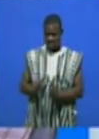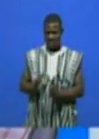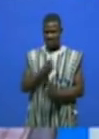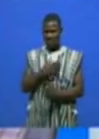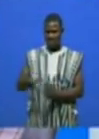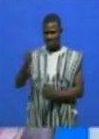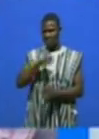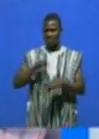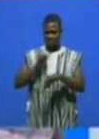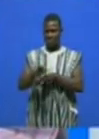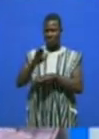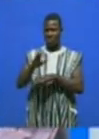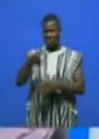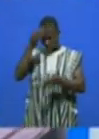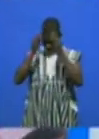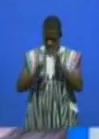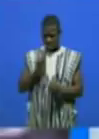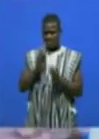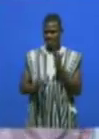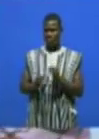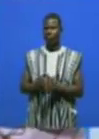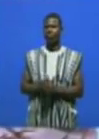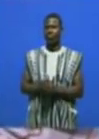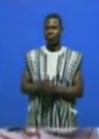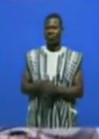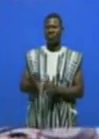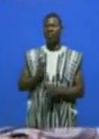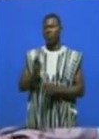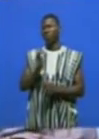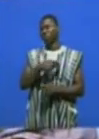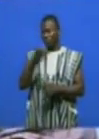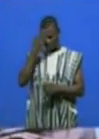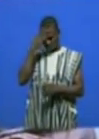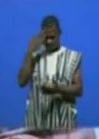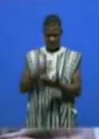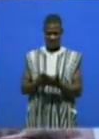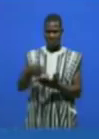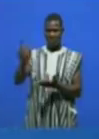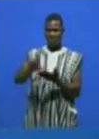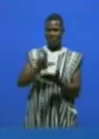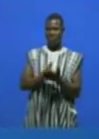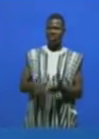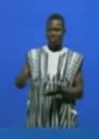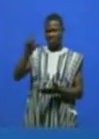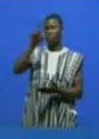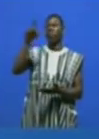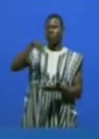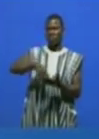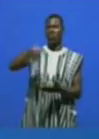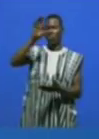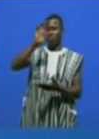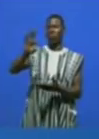juste conseillé on sait bien que la loi de 1994 disait